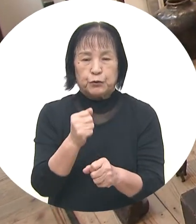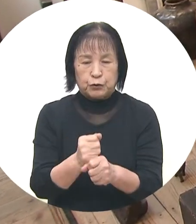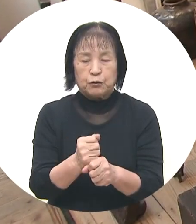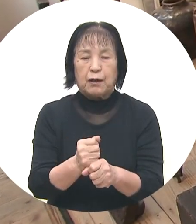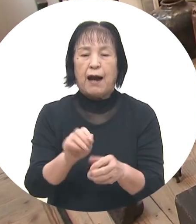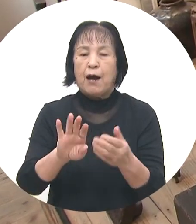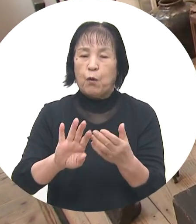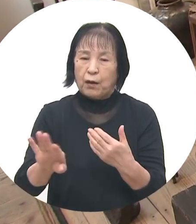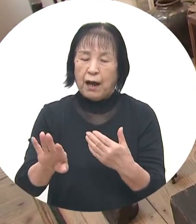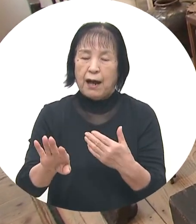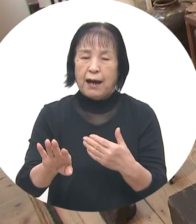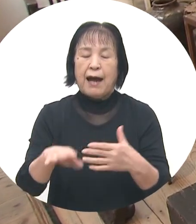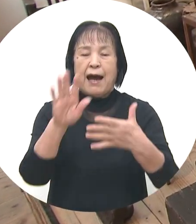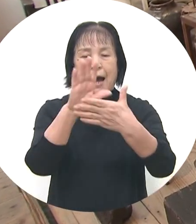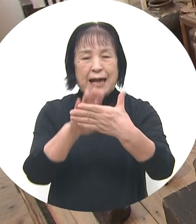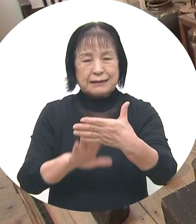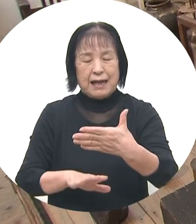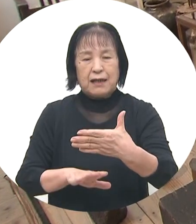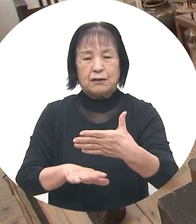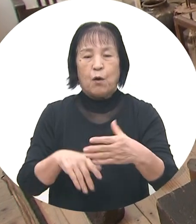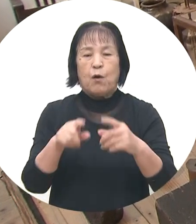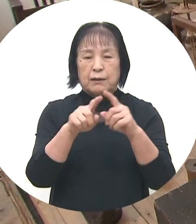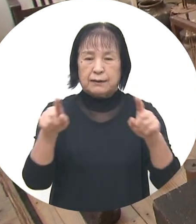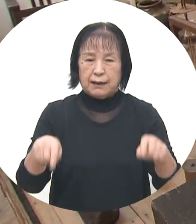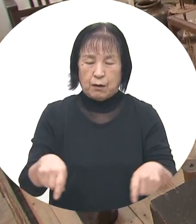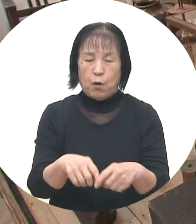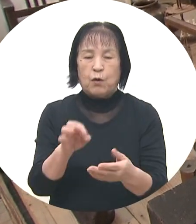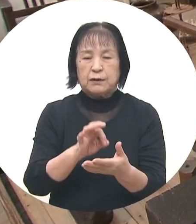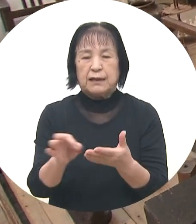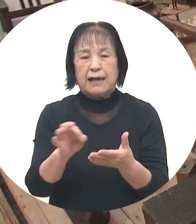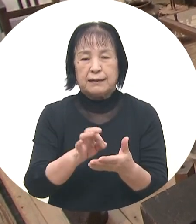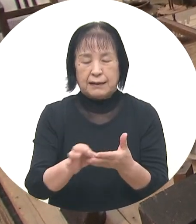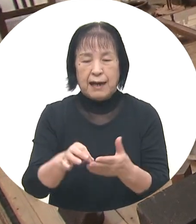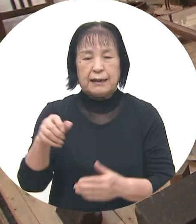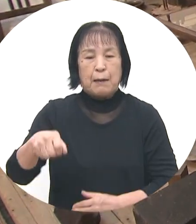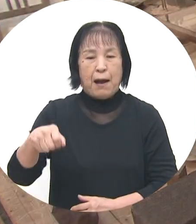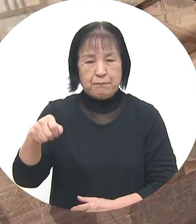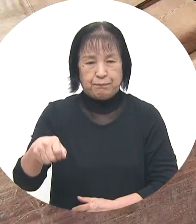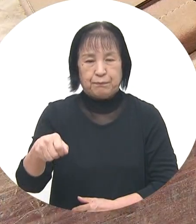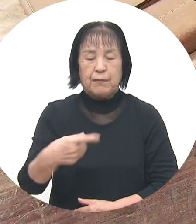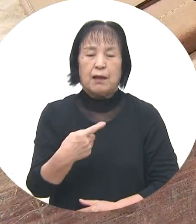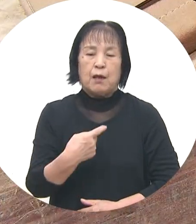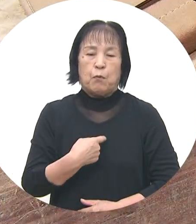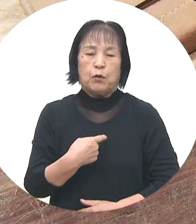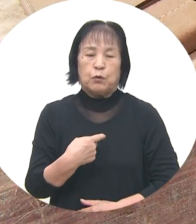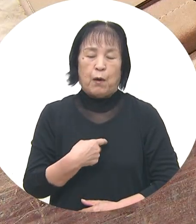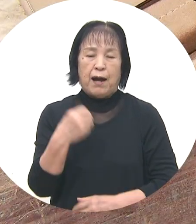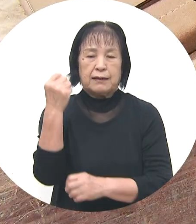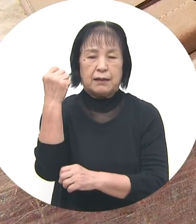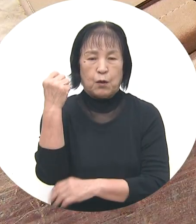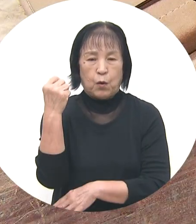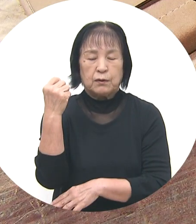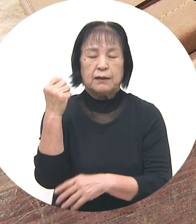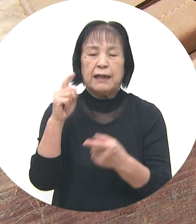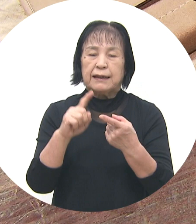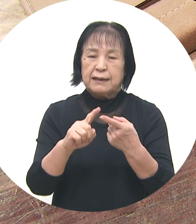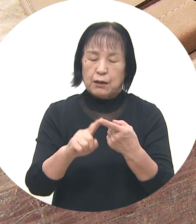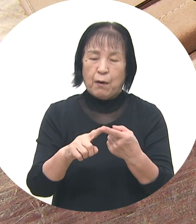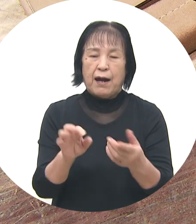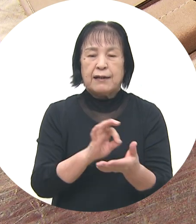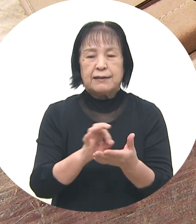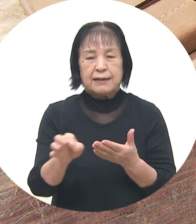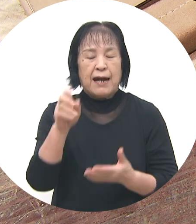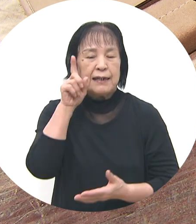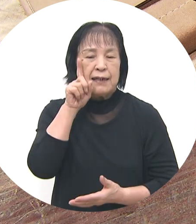とは麻リネンを使ったカバンとかを作ってます。僕は基本的に、使い